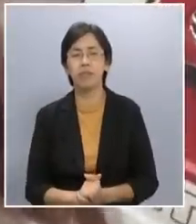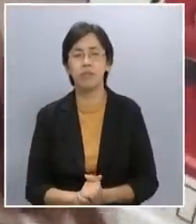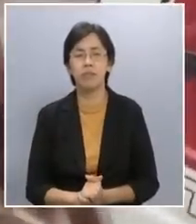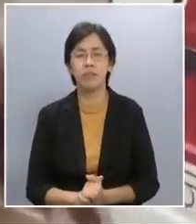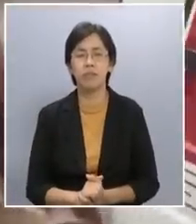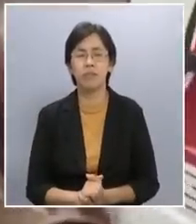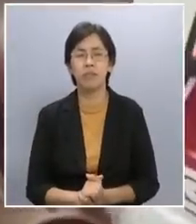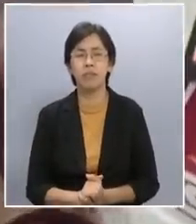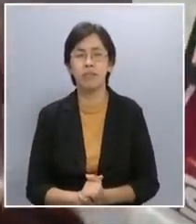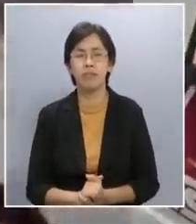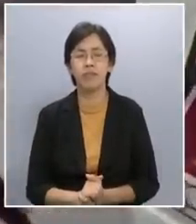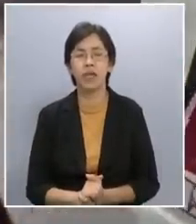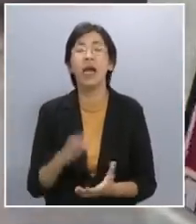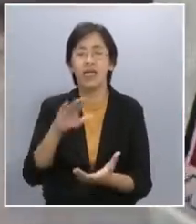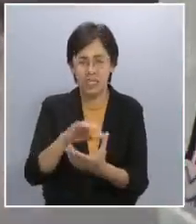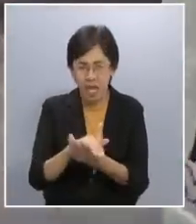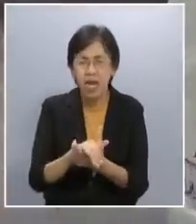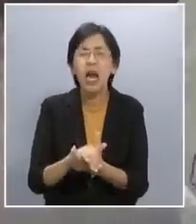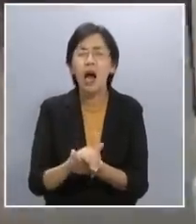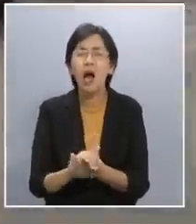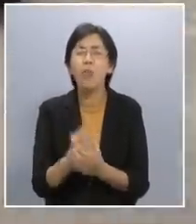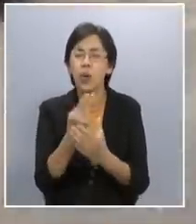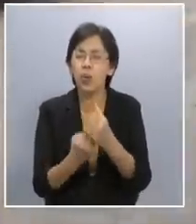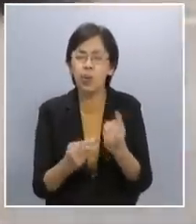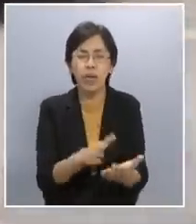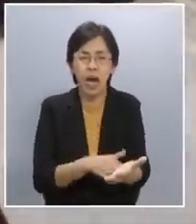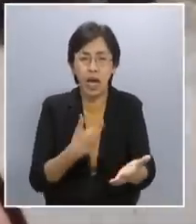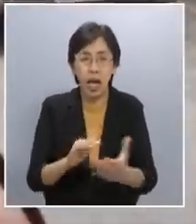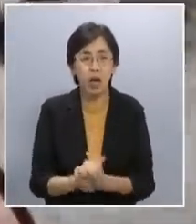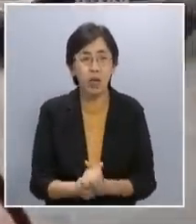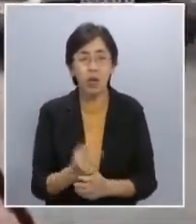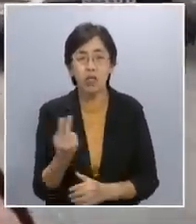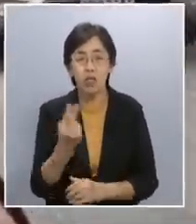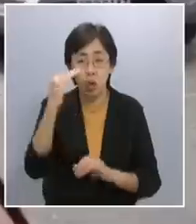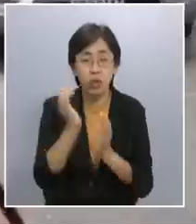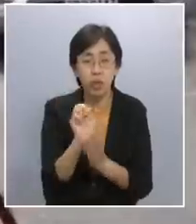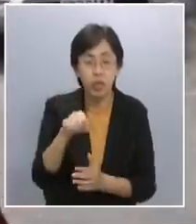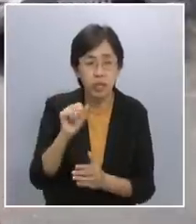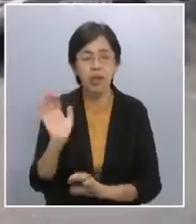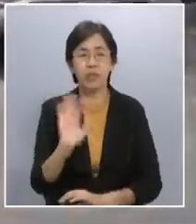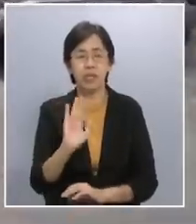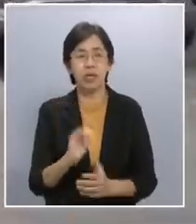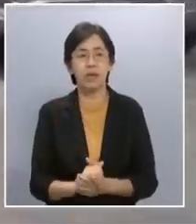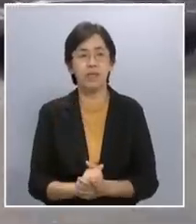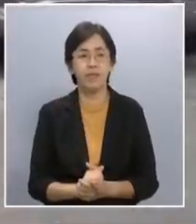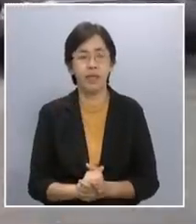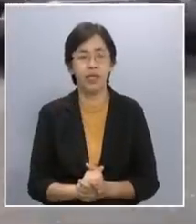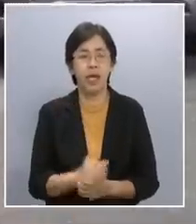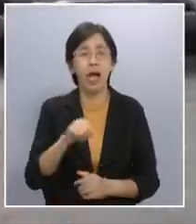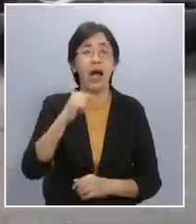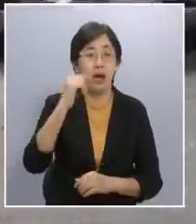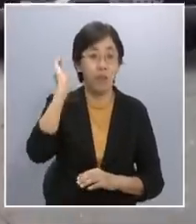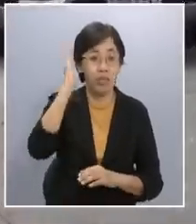งว่าแต่งงานด้วยกันนานแล้วใช่ไหมก็เป็นตำรวจทั้งคู่ใช่ไหม ค ะ ก็ไม่ใช่ค ่ ะ อ๋อคุณหนุ่มไม่ใช่ตำรวจ ภรรยาเป็นแม่บ้าน แม่บ้านอ๋